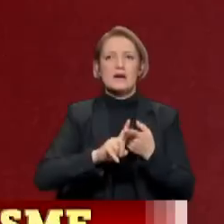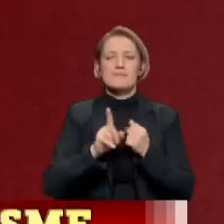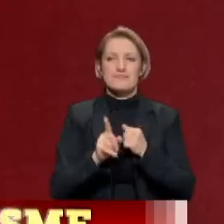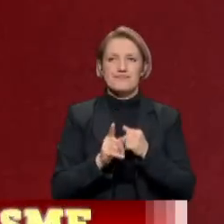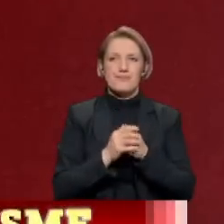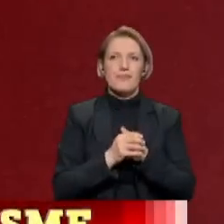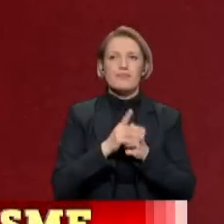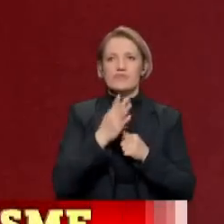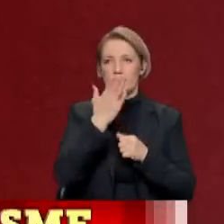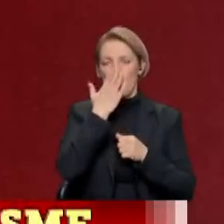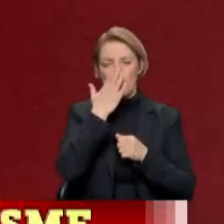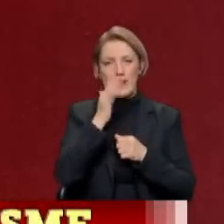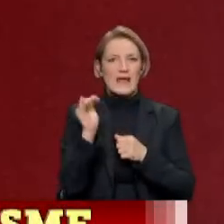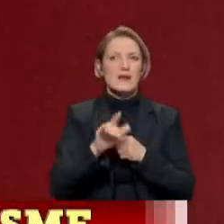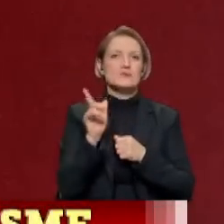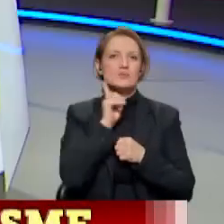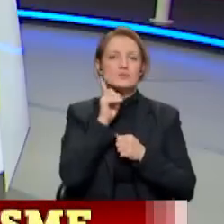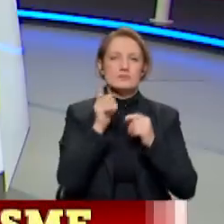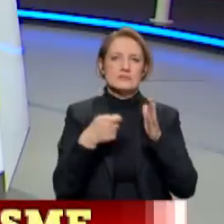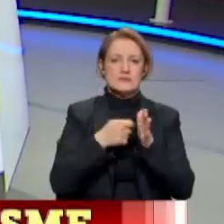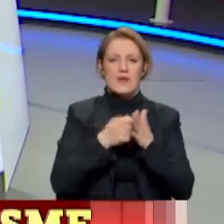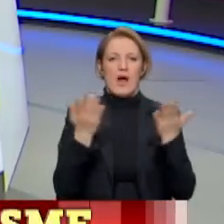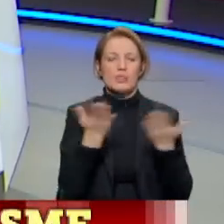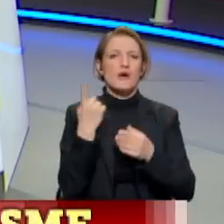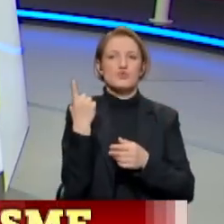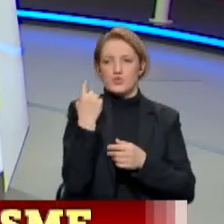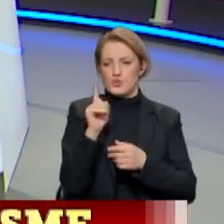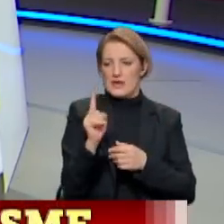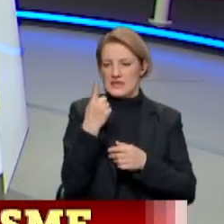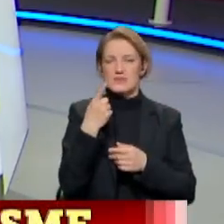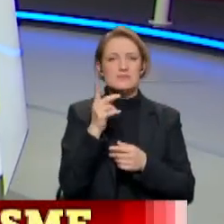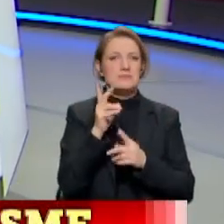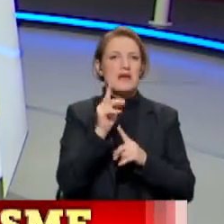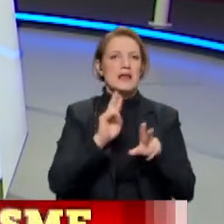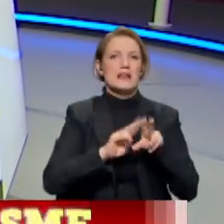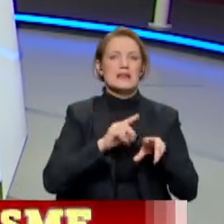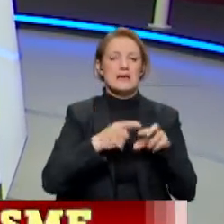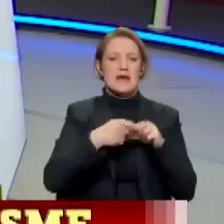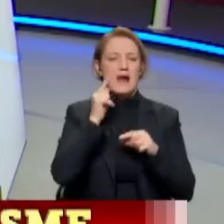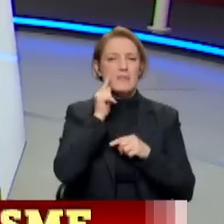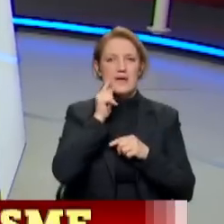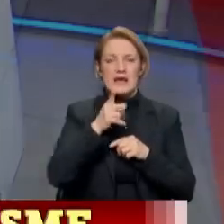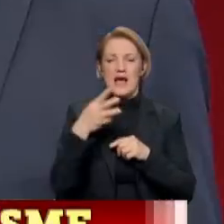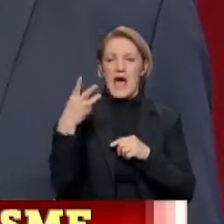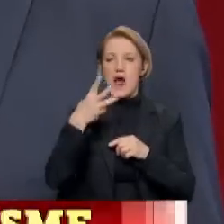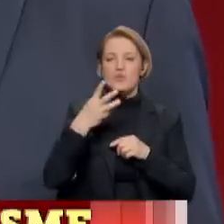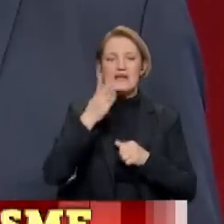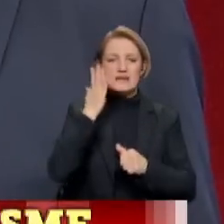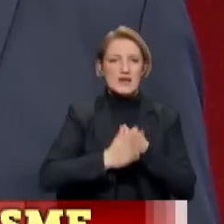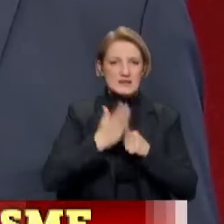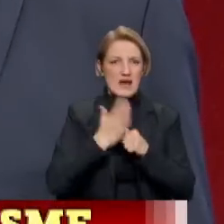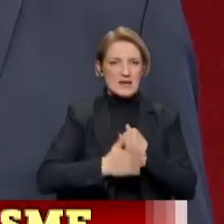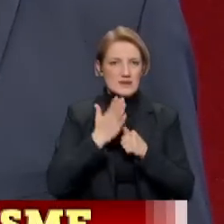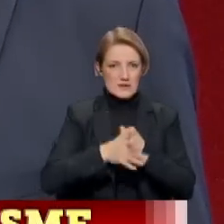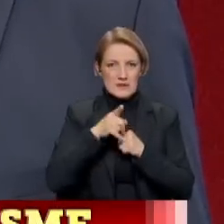AKP'nin önde gelen isimleriyle. Hatta dün enteresandır İlker Bey. Erdoğan'ın yasaklandığı süreci çok